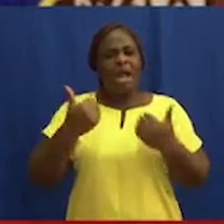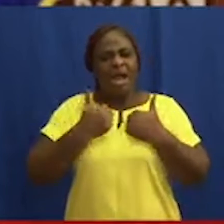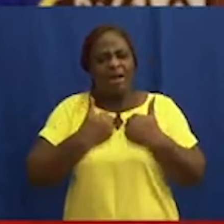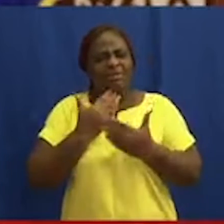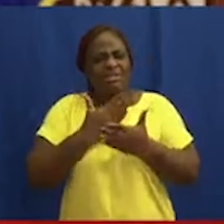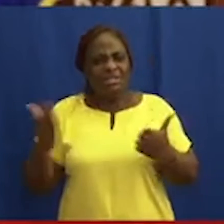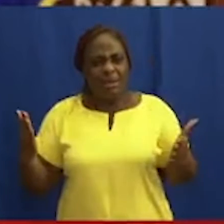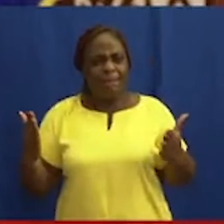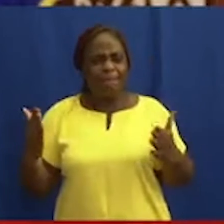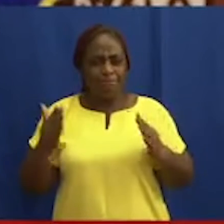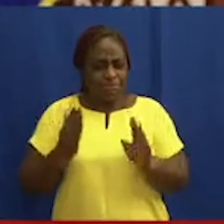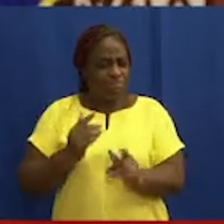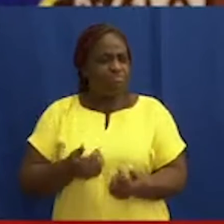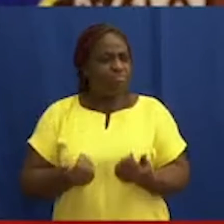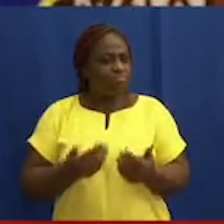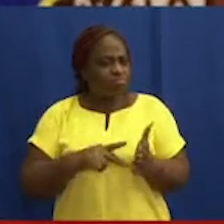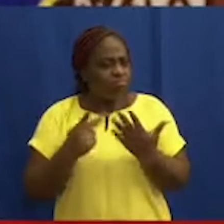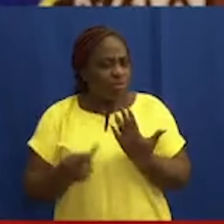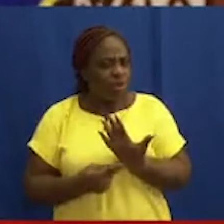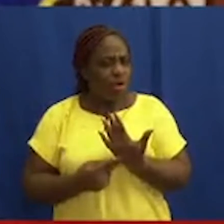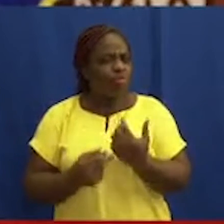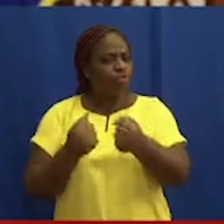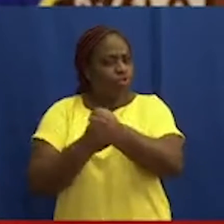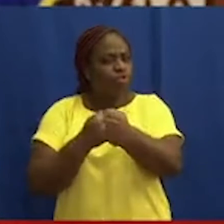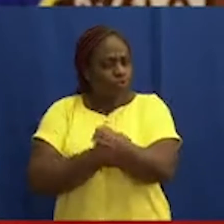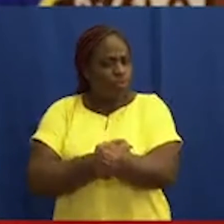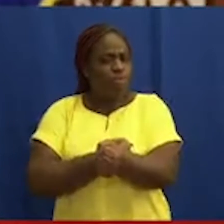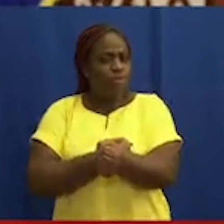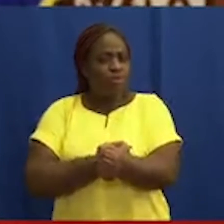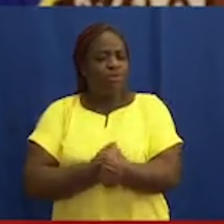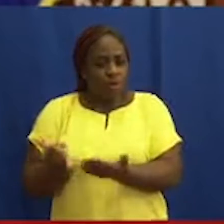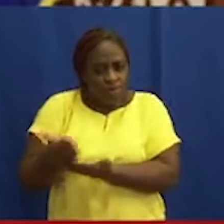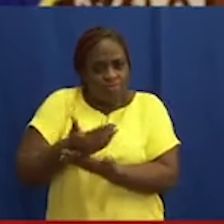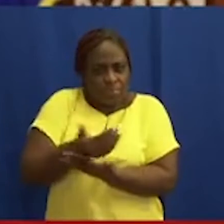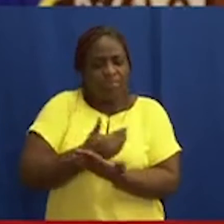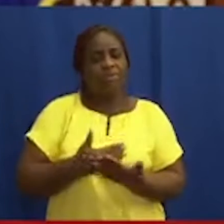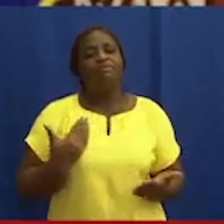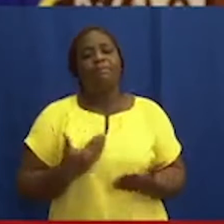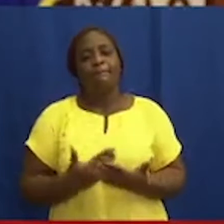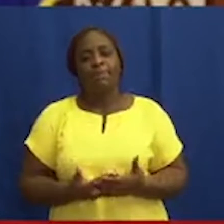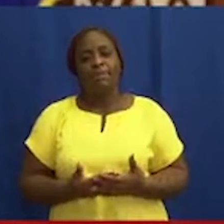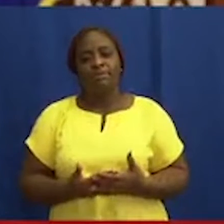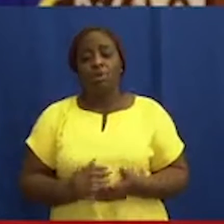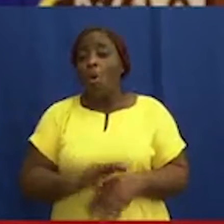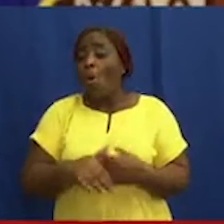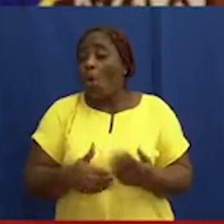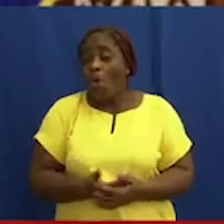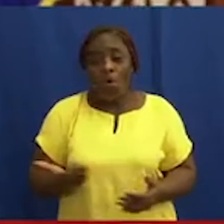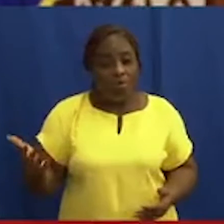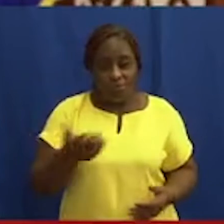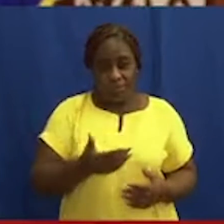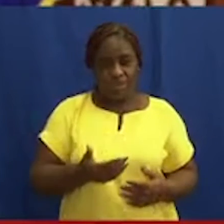ta taimaka ta huskan ainihin bankuna na ganin an taimakawa masu sarrafa irin wayannan kayayyaki a cikin